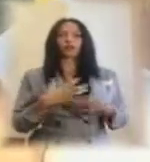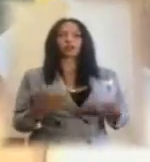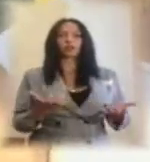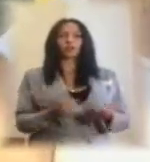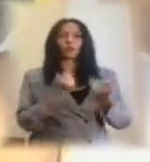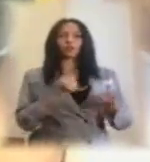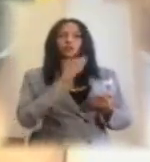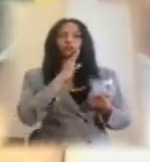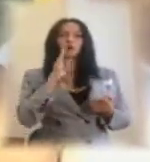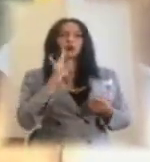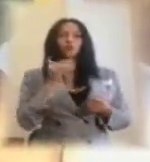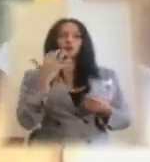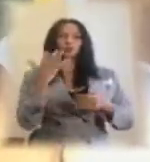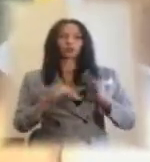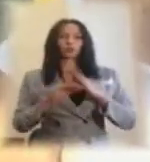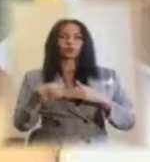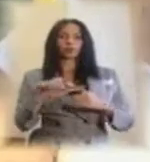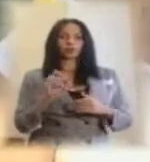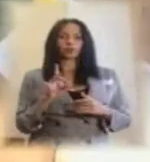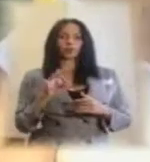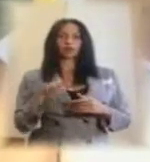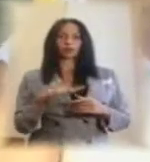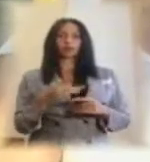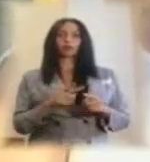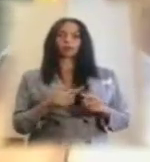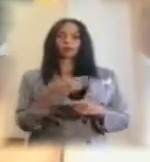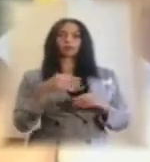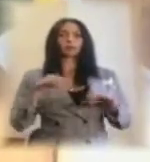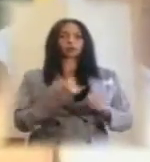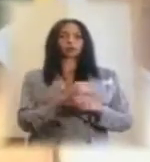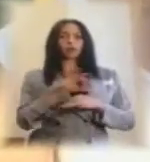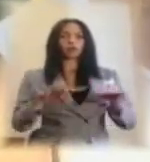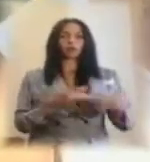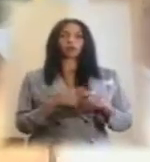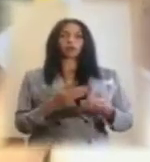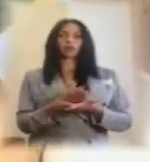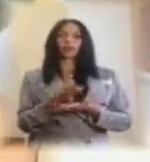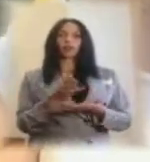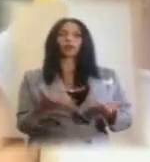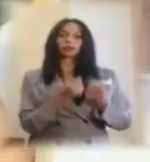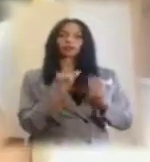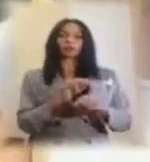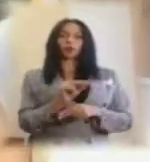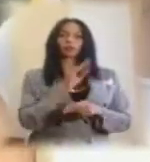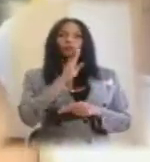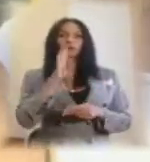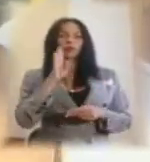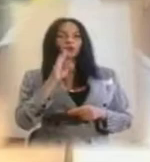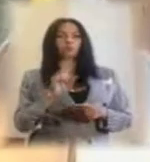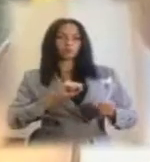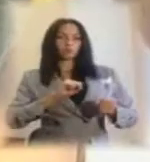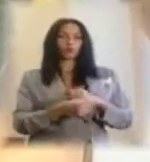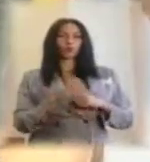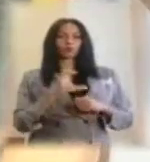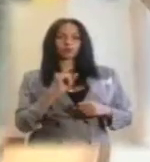створити проект, який буде направлений на те, що підтримує та навчить мам справлятися з негативними емоціями та станом у